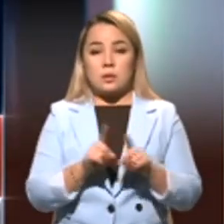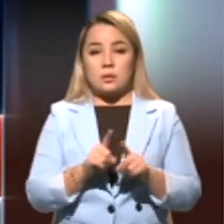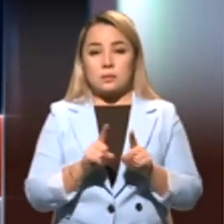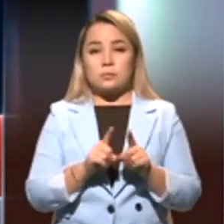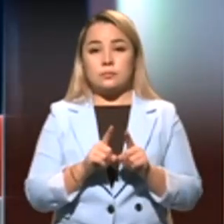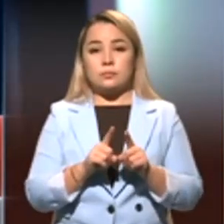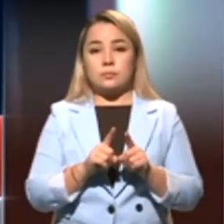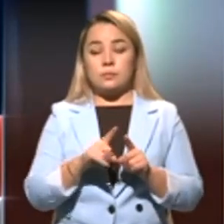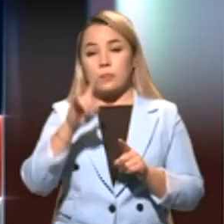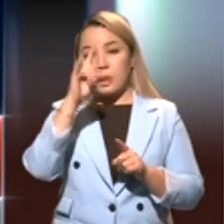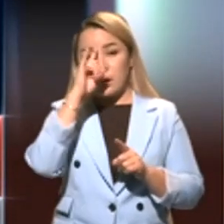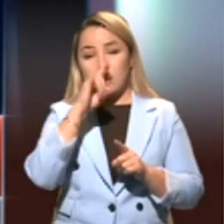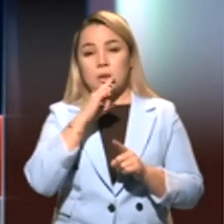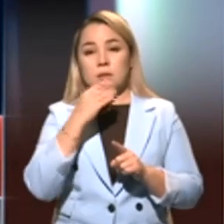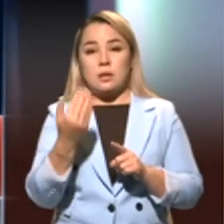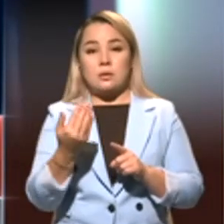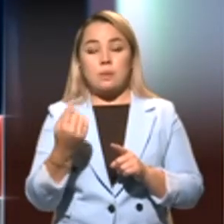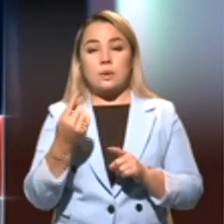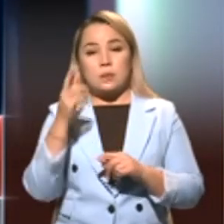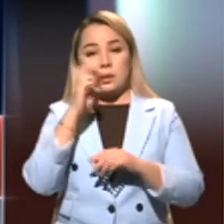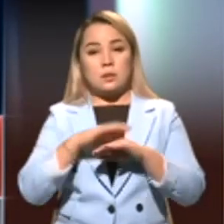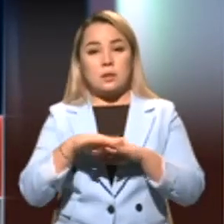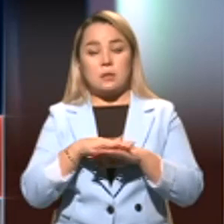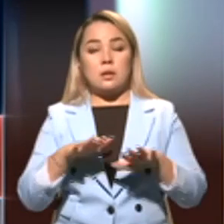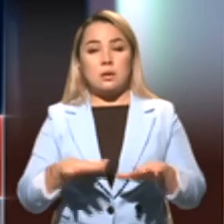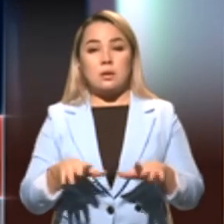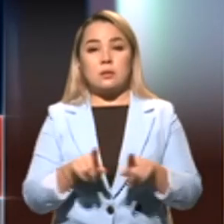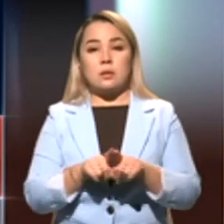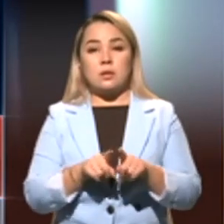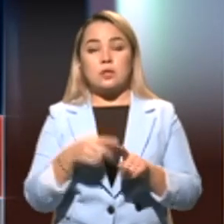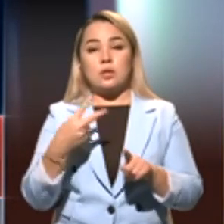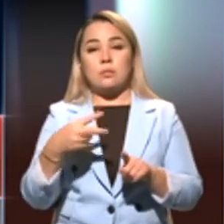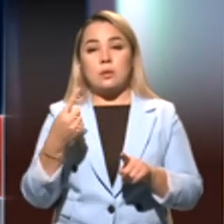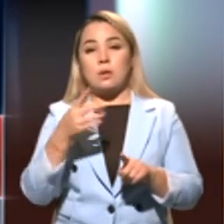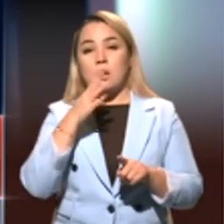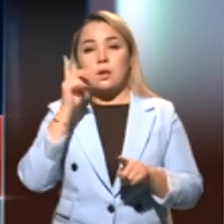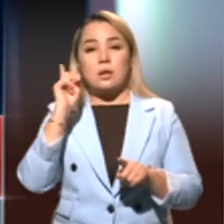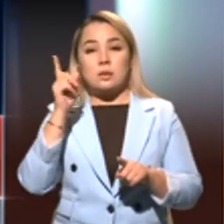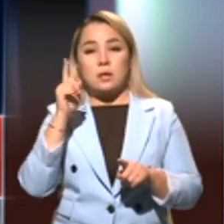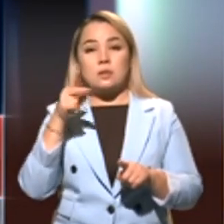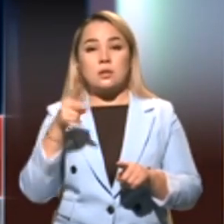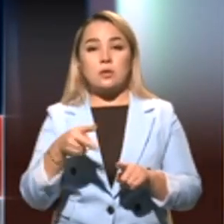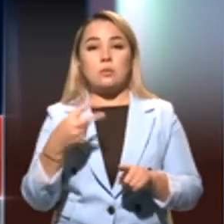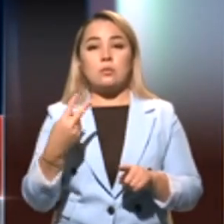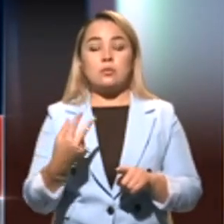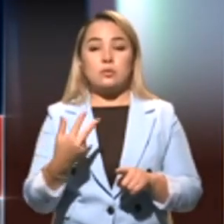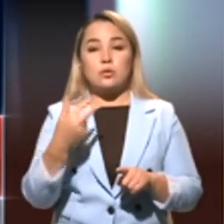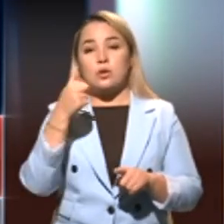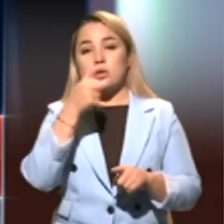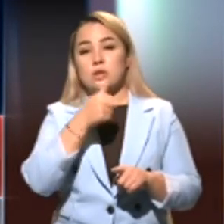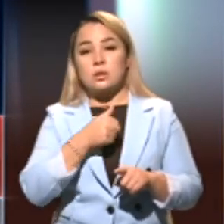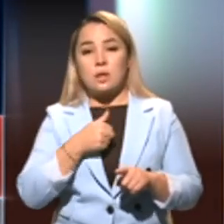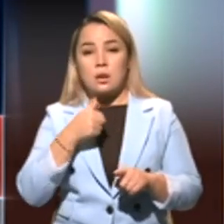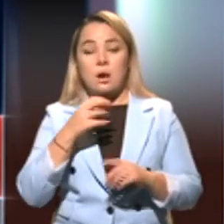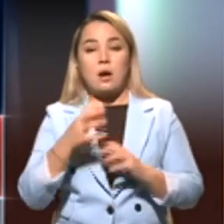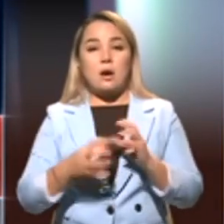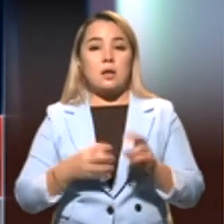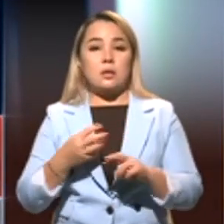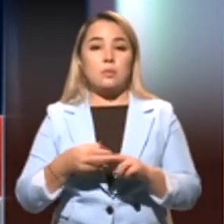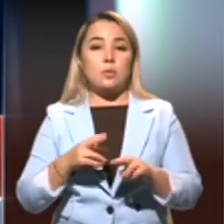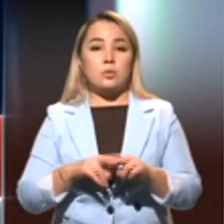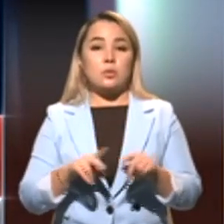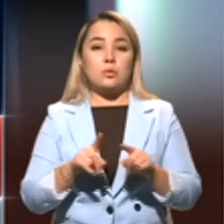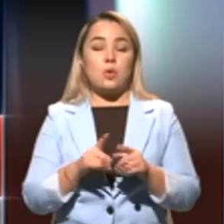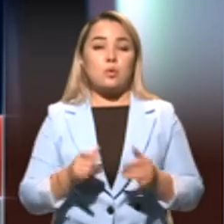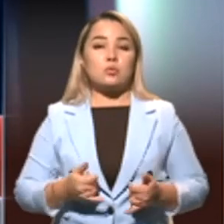титтей де болса, Қазақстан деген бір ел шықты да 21-ші ғасырда 2003 жылы әлемге